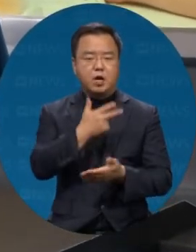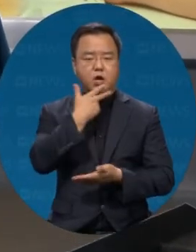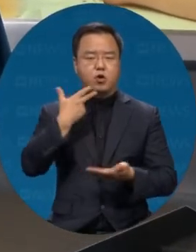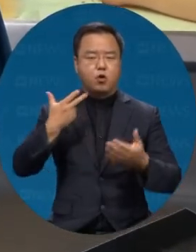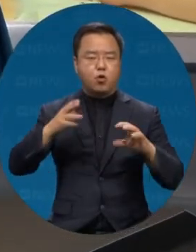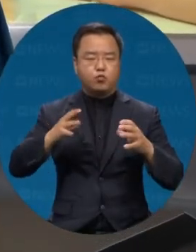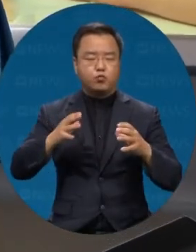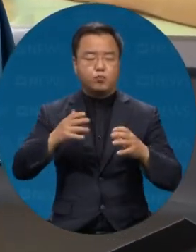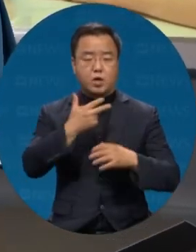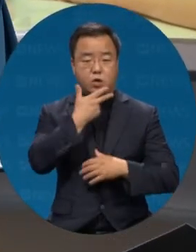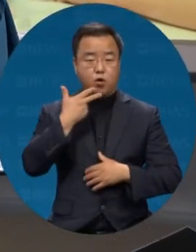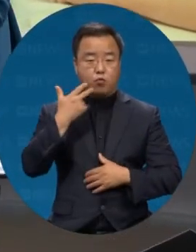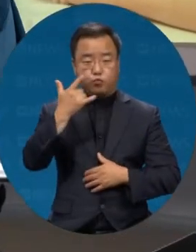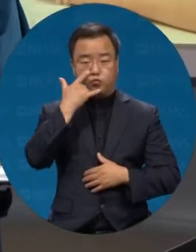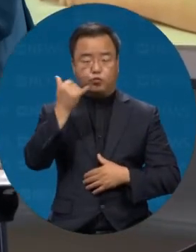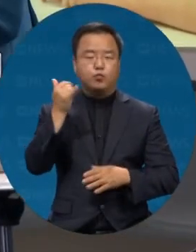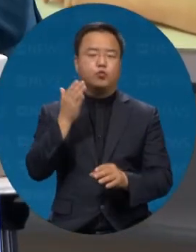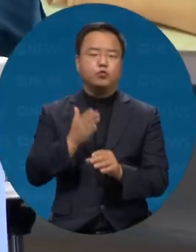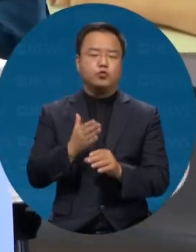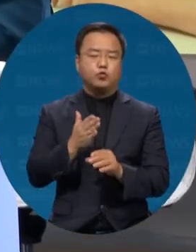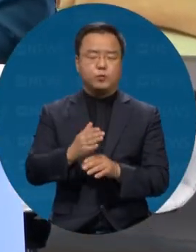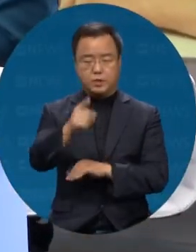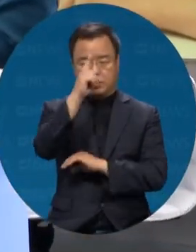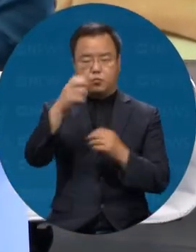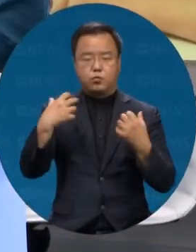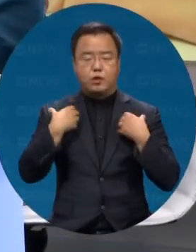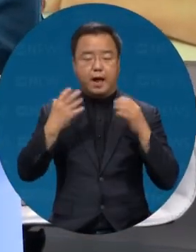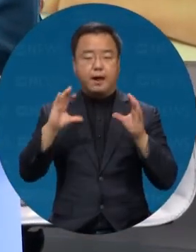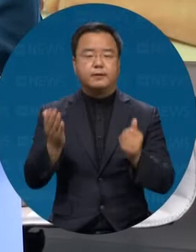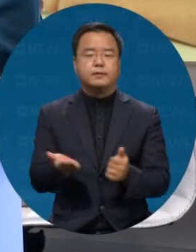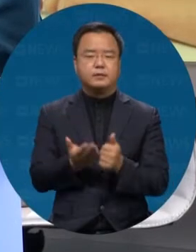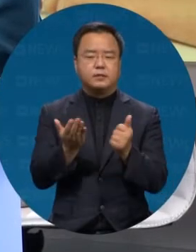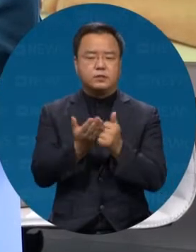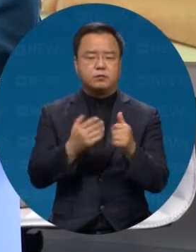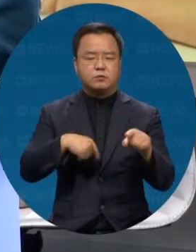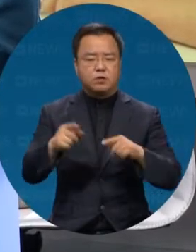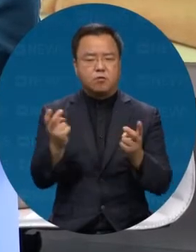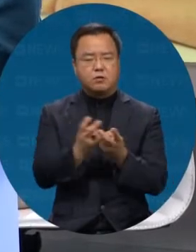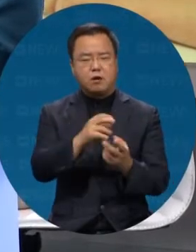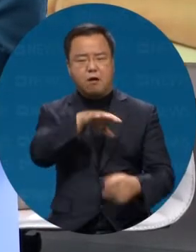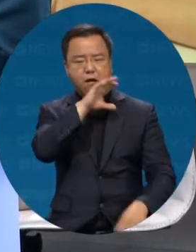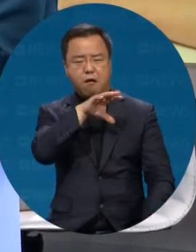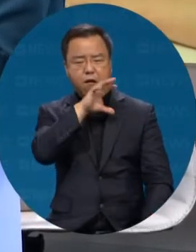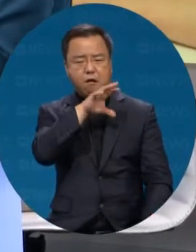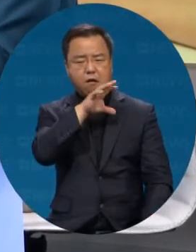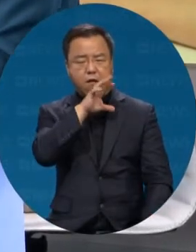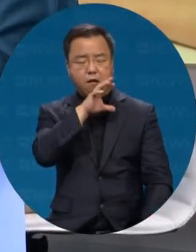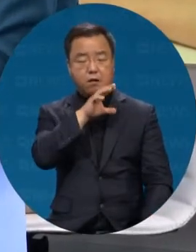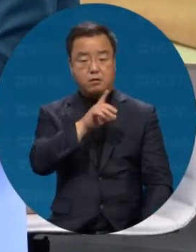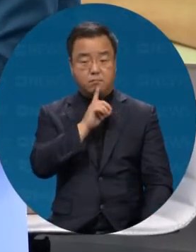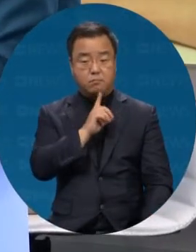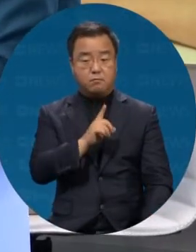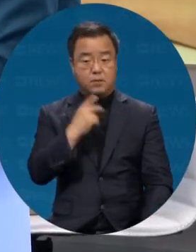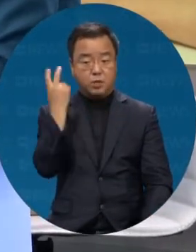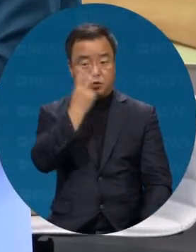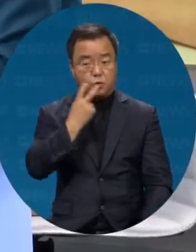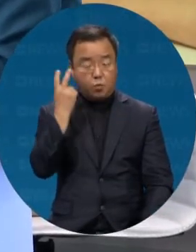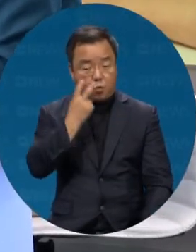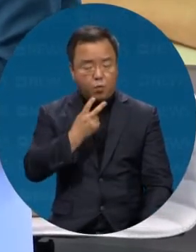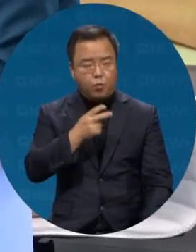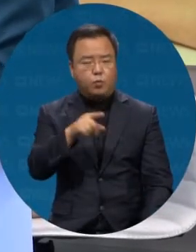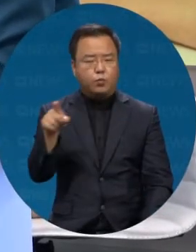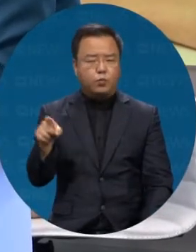가보죠. 최근 영국 학부모들 사이에서 이제 정부의 육아 정책에 대한 불만이 속출하고 있다. 그래서 조사를 해봤는데 실제로